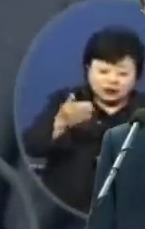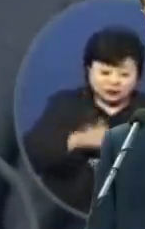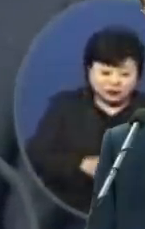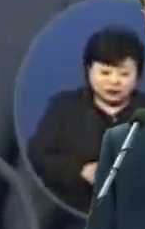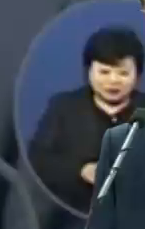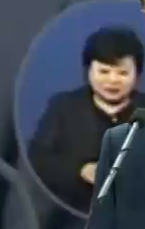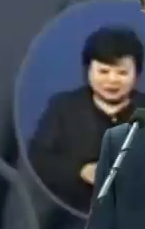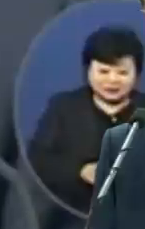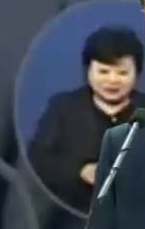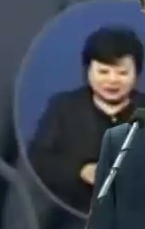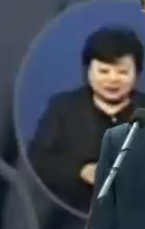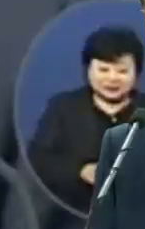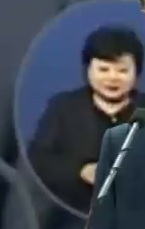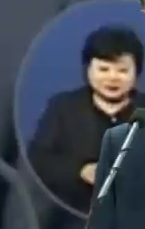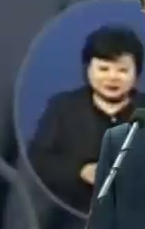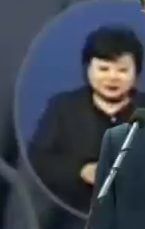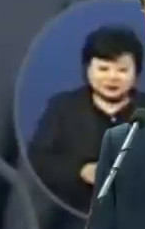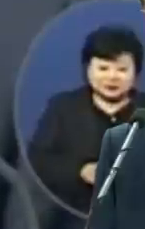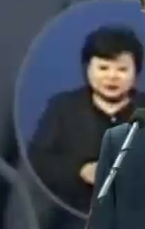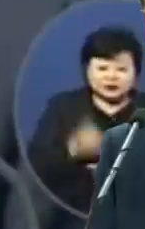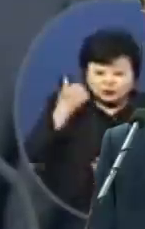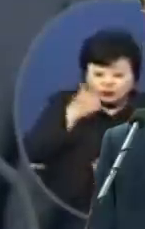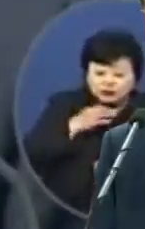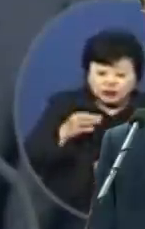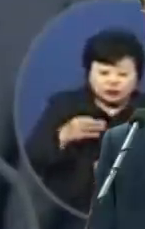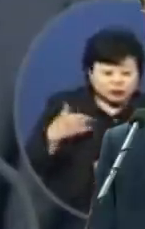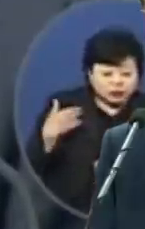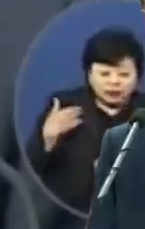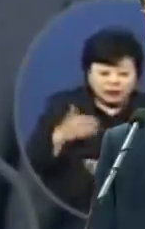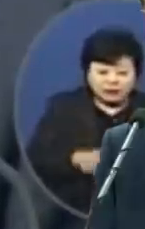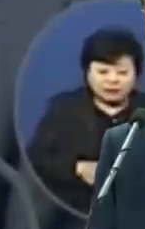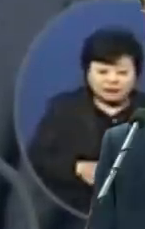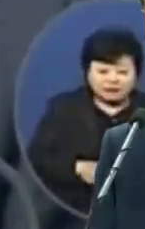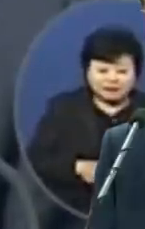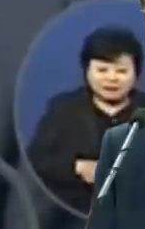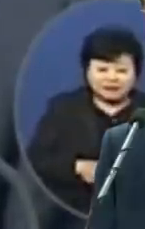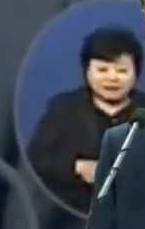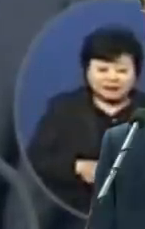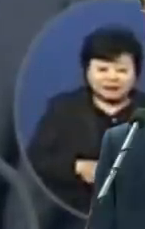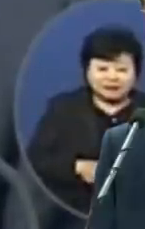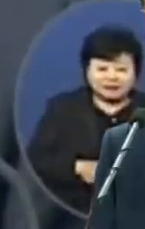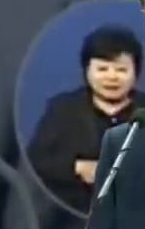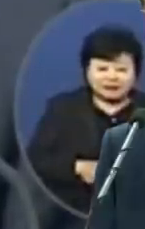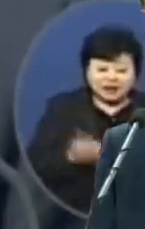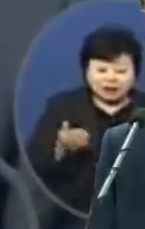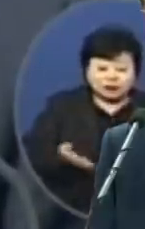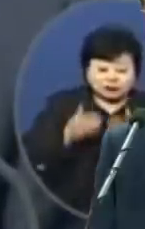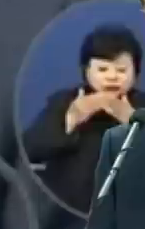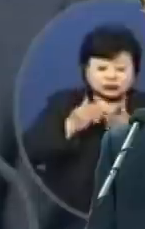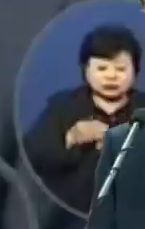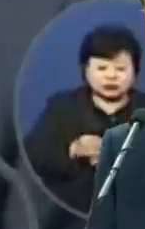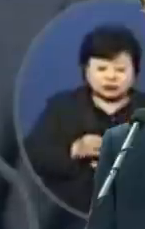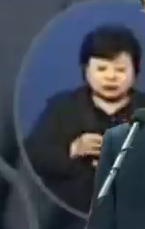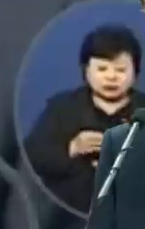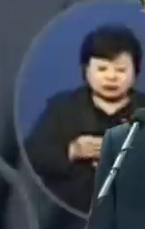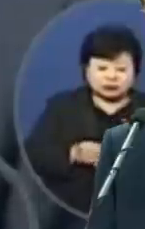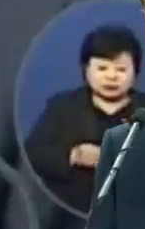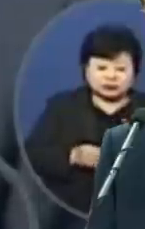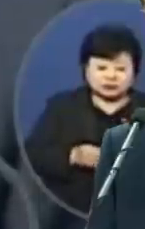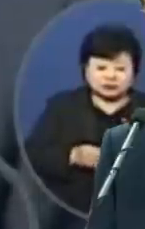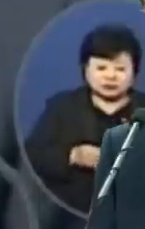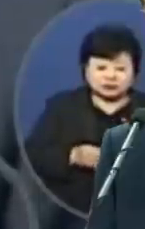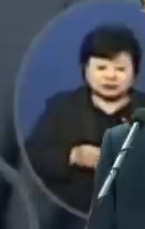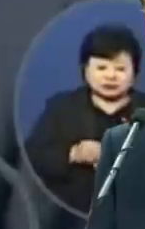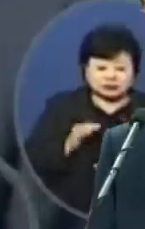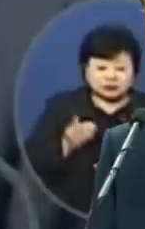하시겠습니까? 그래서 아, 누구를 사용하는지 사용해서 학교 세울 만한 돈을 주든지 집이 있든지 그게